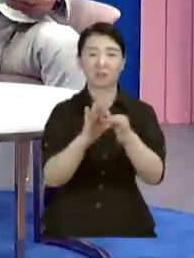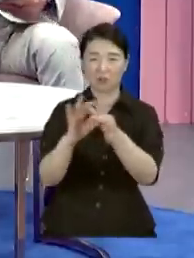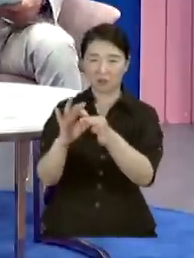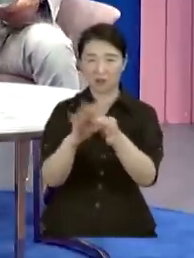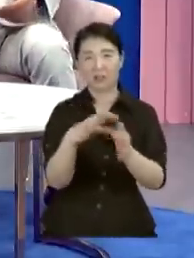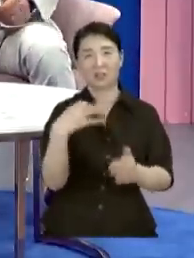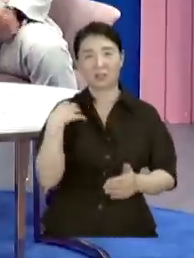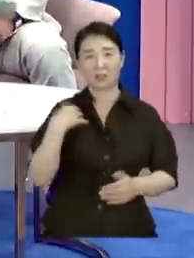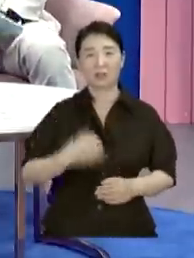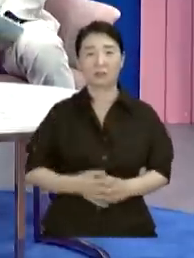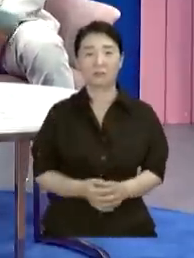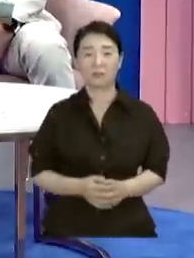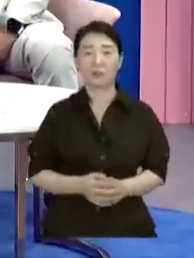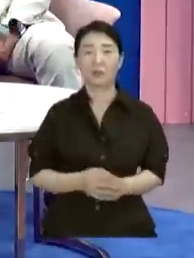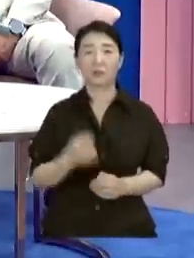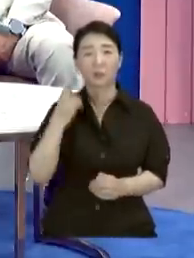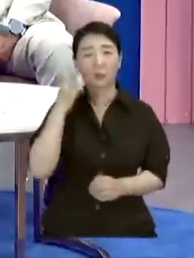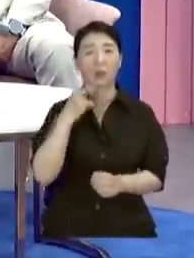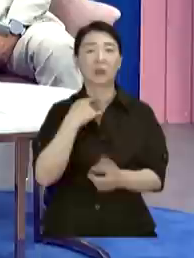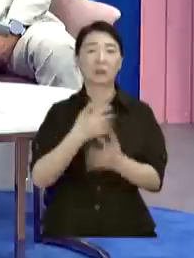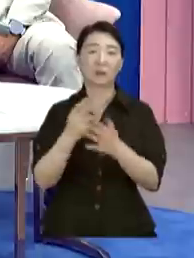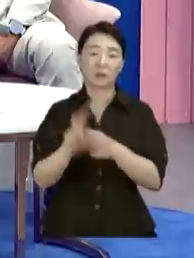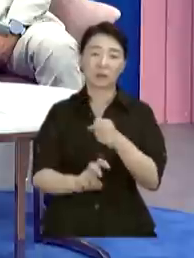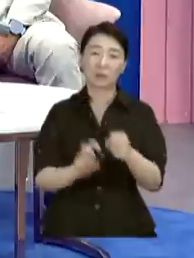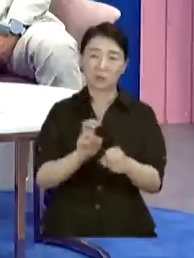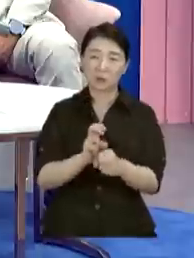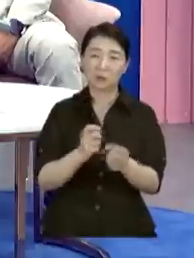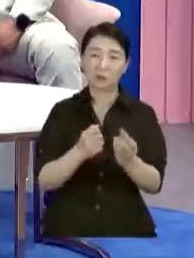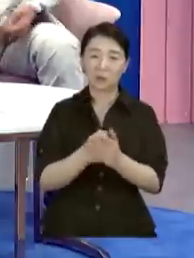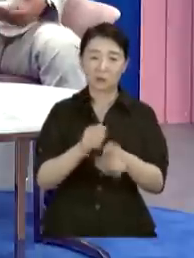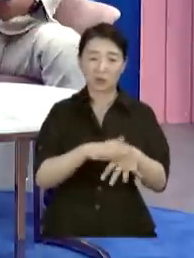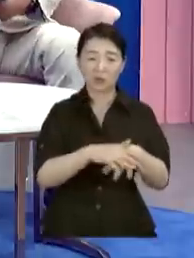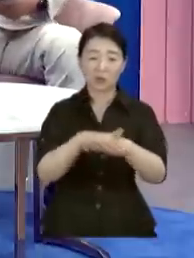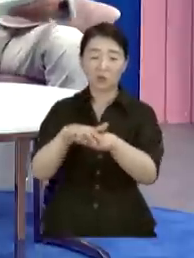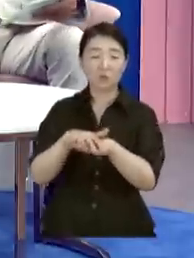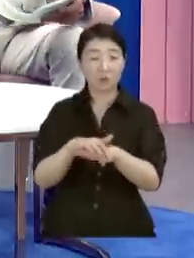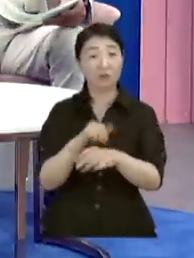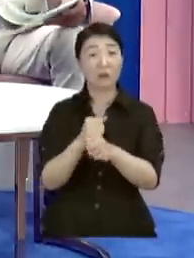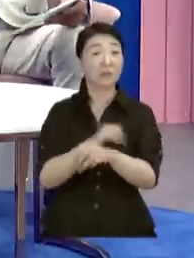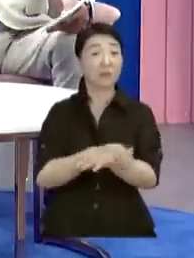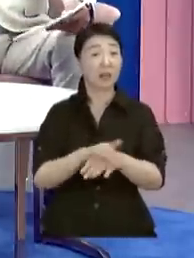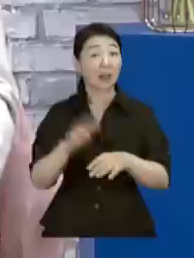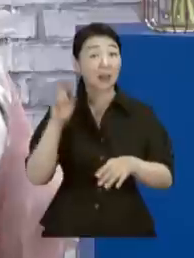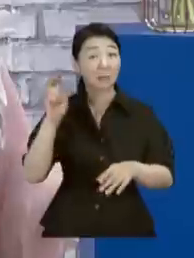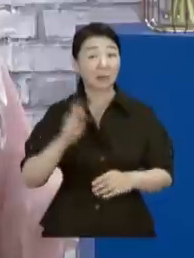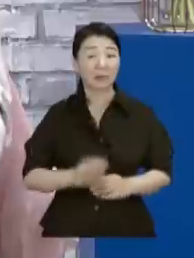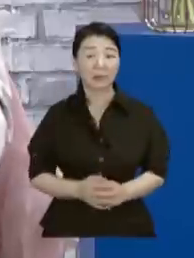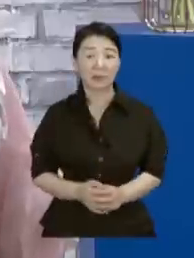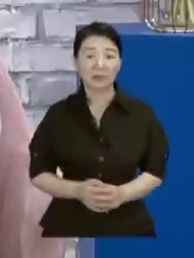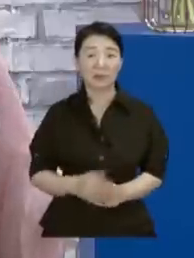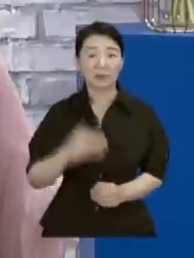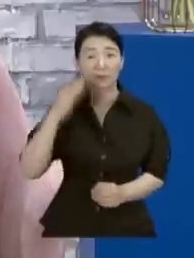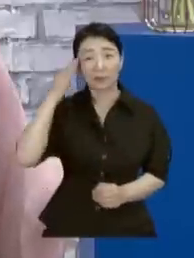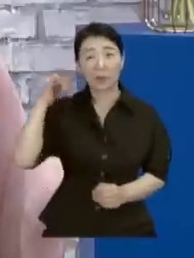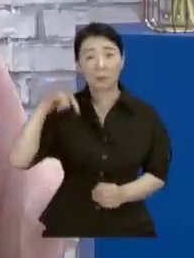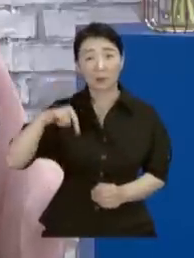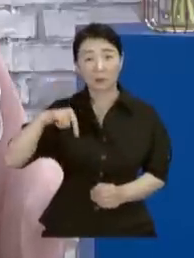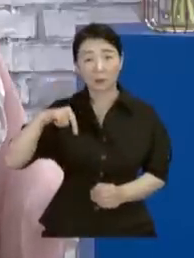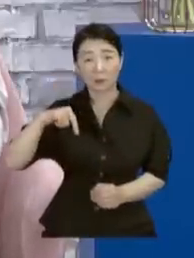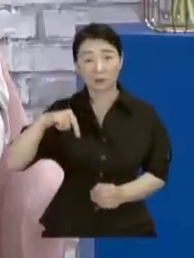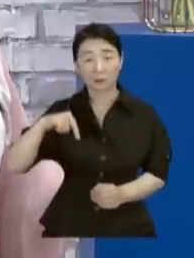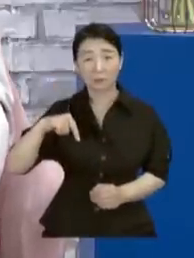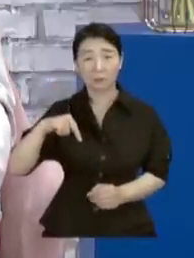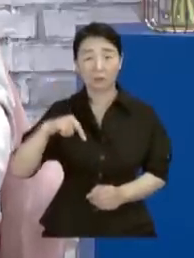맞아. 그 연결고리고리가 얼마나 이제 네. 네트워크가 이제 잘 형성이 그러니까 되셨나요? 그걸 대한민국에서 제일 먼저 만난 아까 내가 친구라 그랬잖아요.